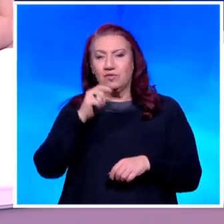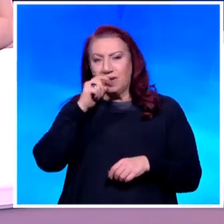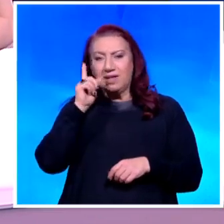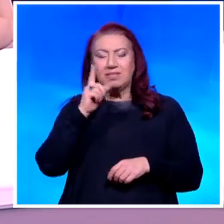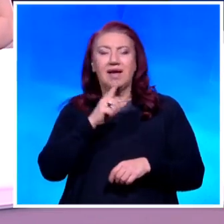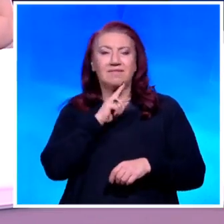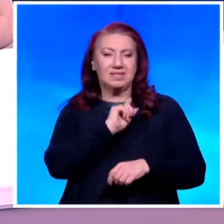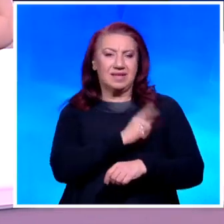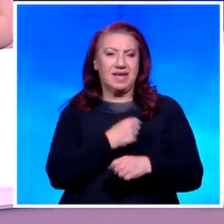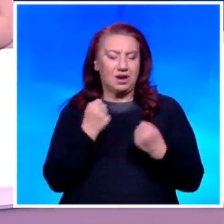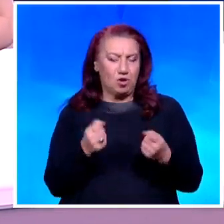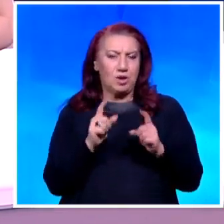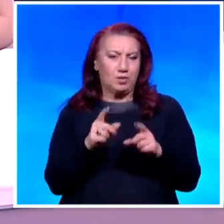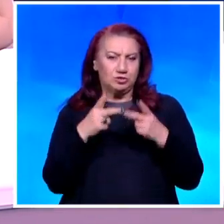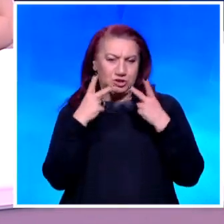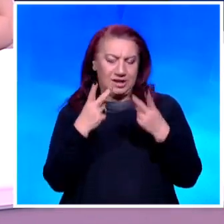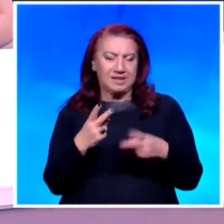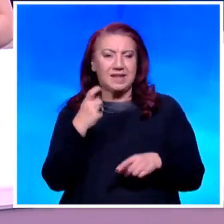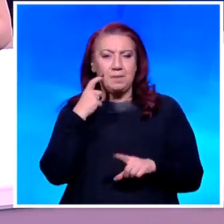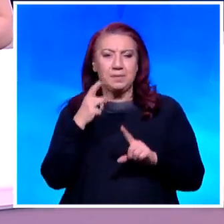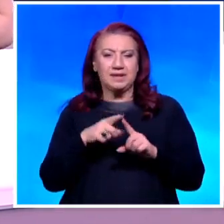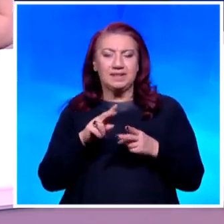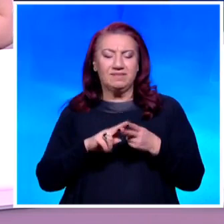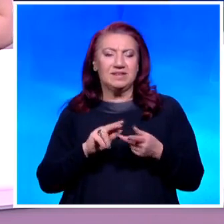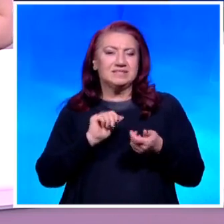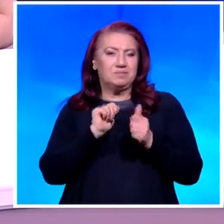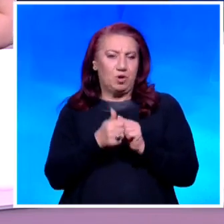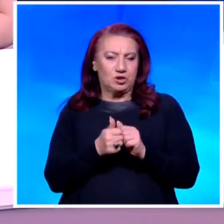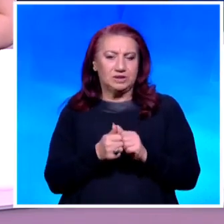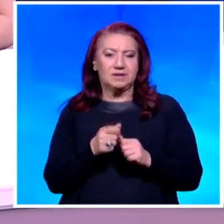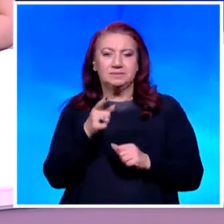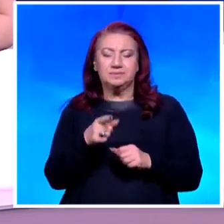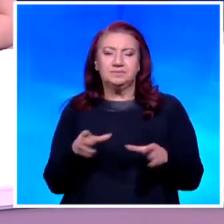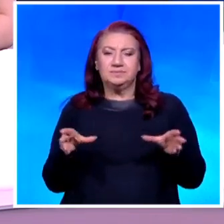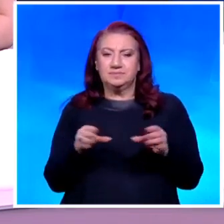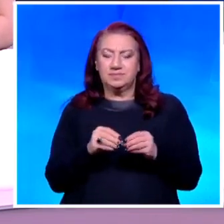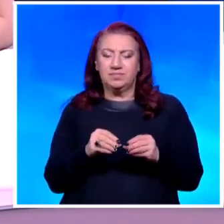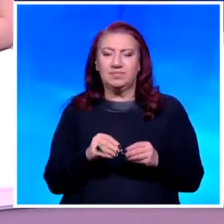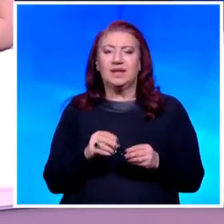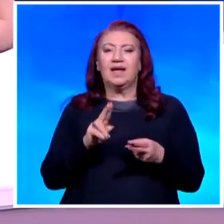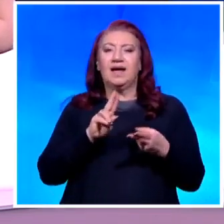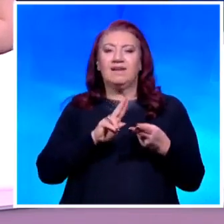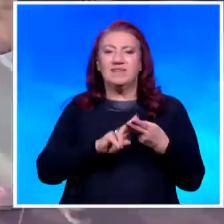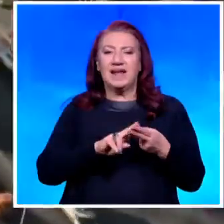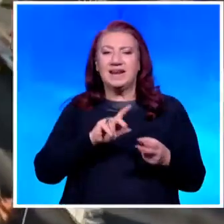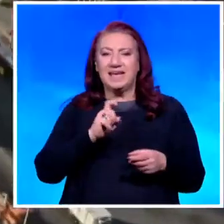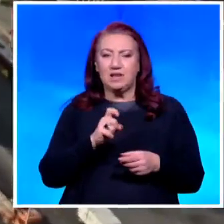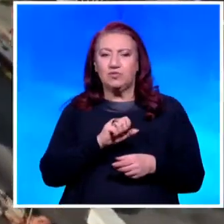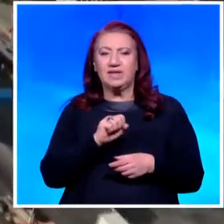да гледате от днес на btvsport.bg. С него в Солун бяха Валери Генов и Миряна Мирочник.